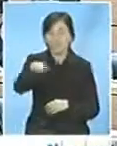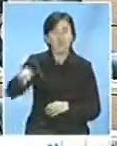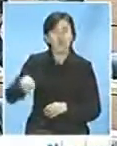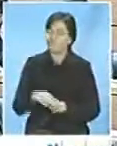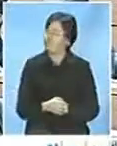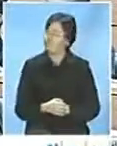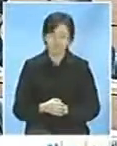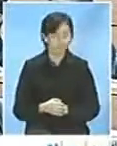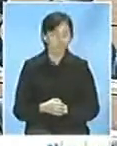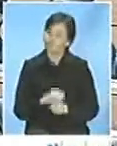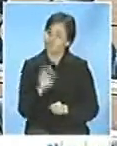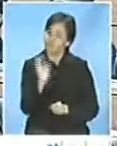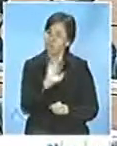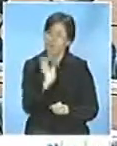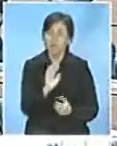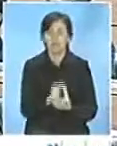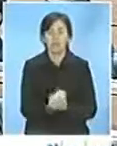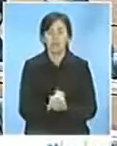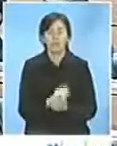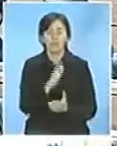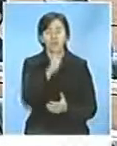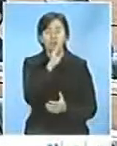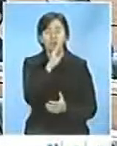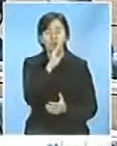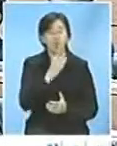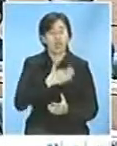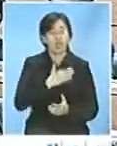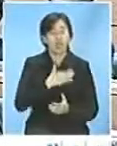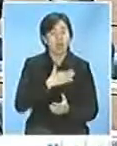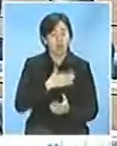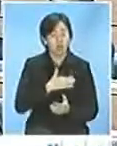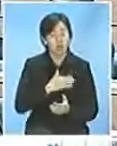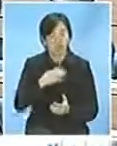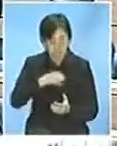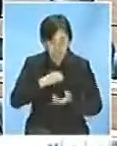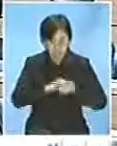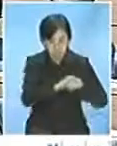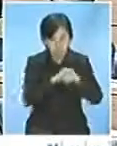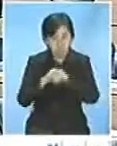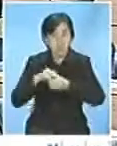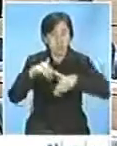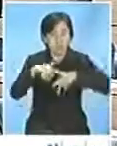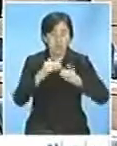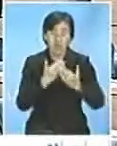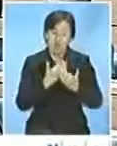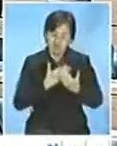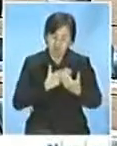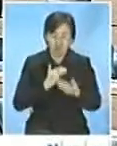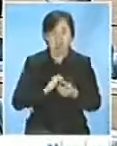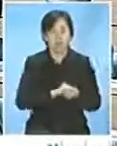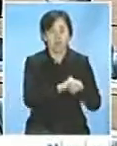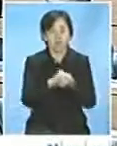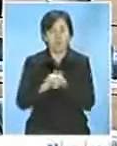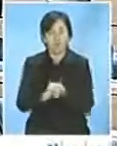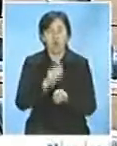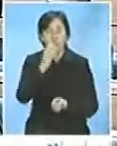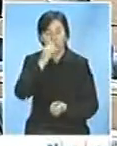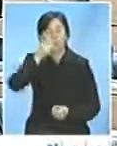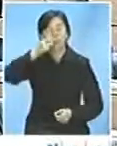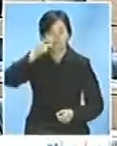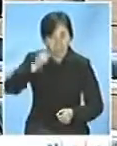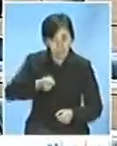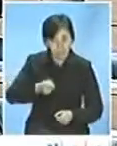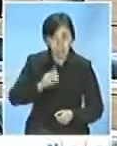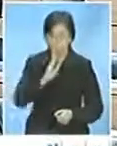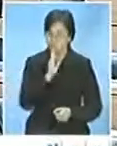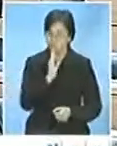แล้วครับถ้าเราจะยืนยันเรื่องการปรองดอง เราจะต้องพูดความจริง